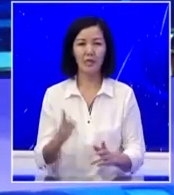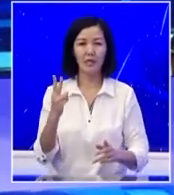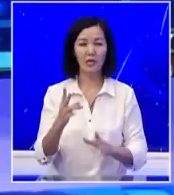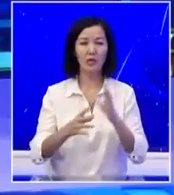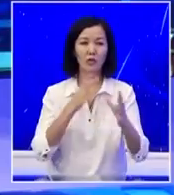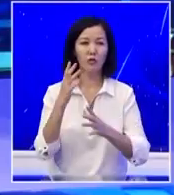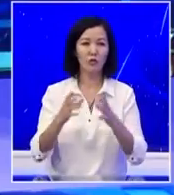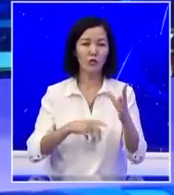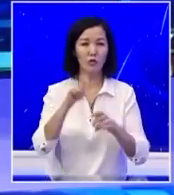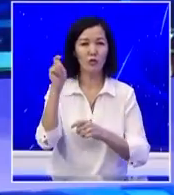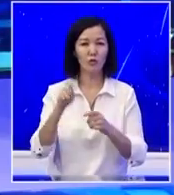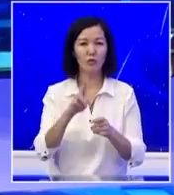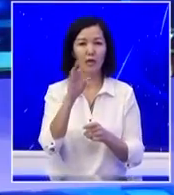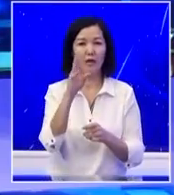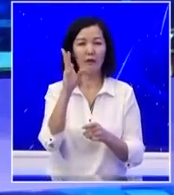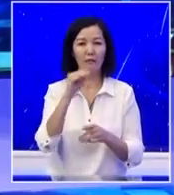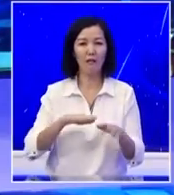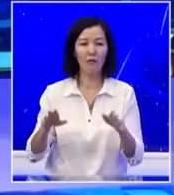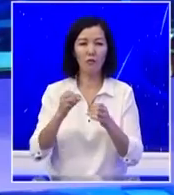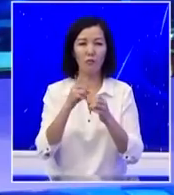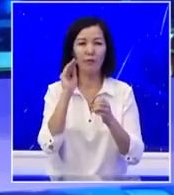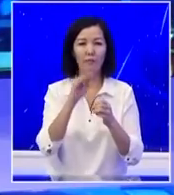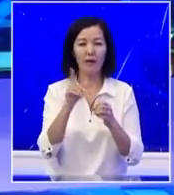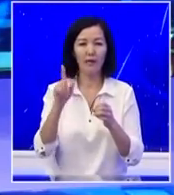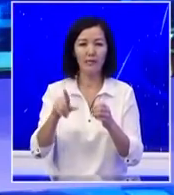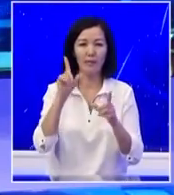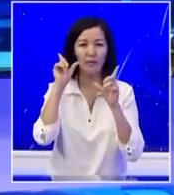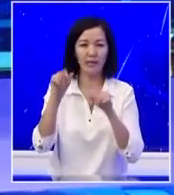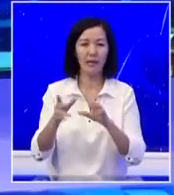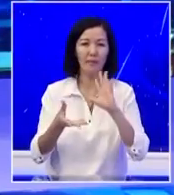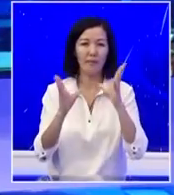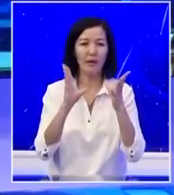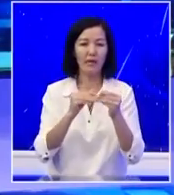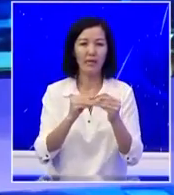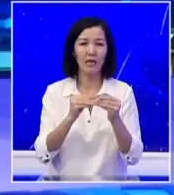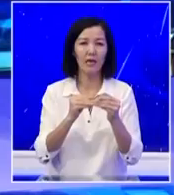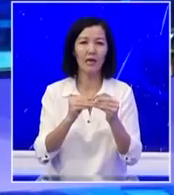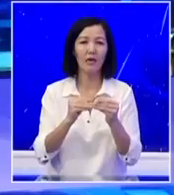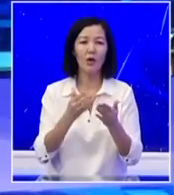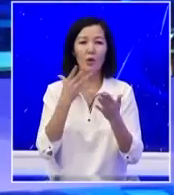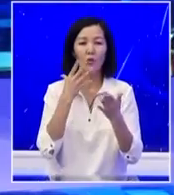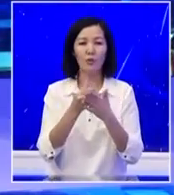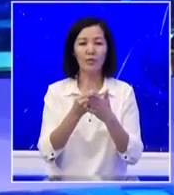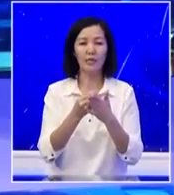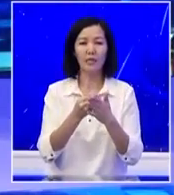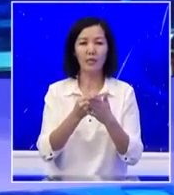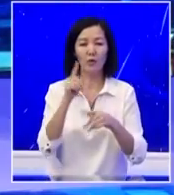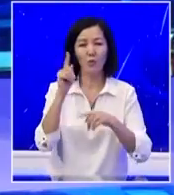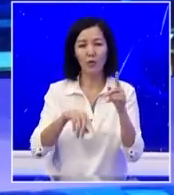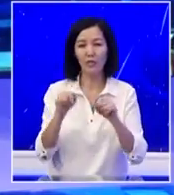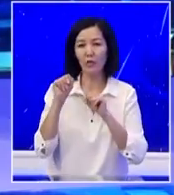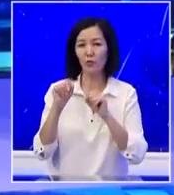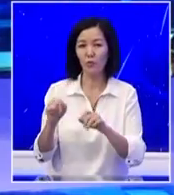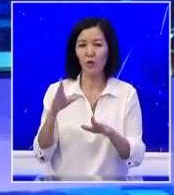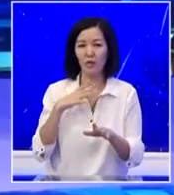Екінші дүниежүзілік соғысқа Қаратал ауданынан 11 мыңға жуық азамат аттанған. Барлығы жанын шүберекке түйіп, қасықтай қаны қалғанша